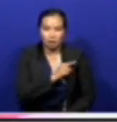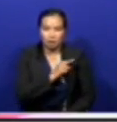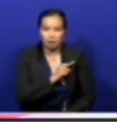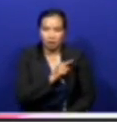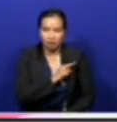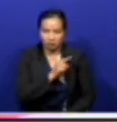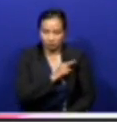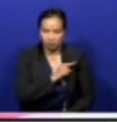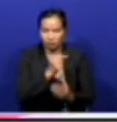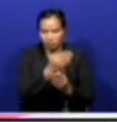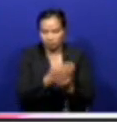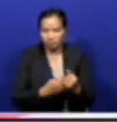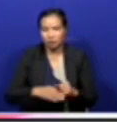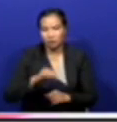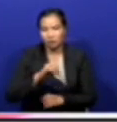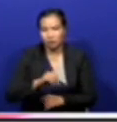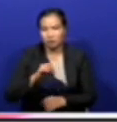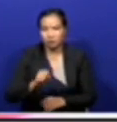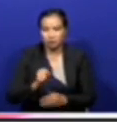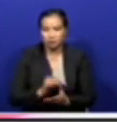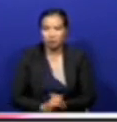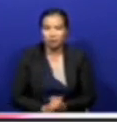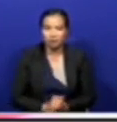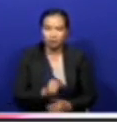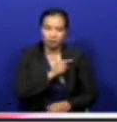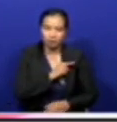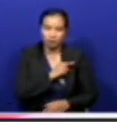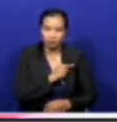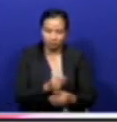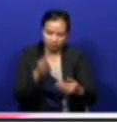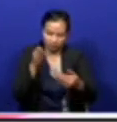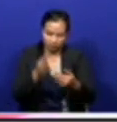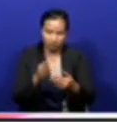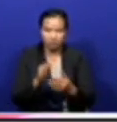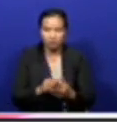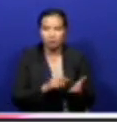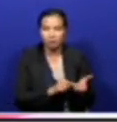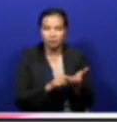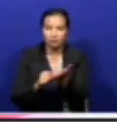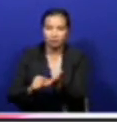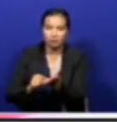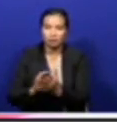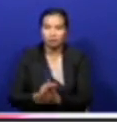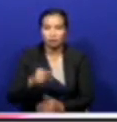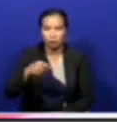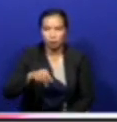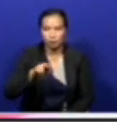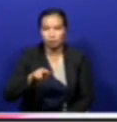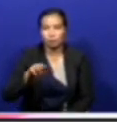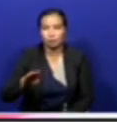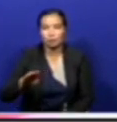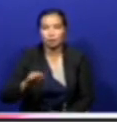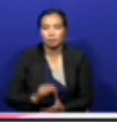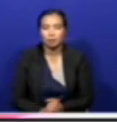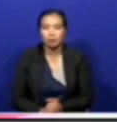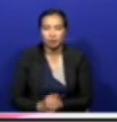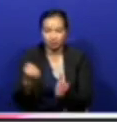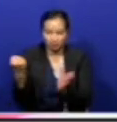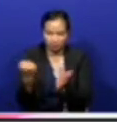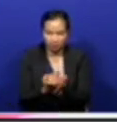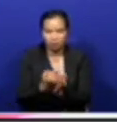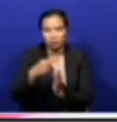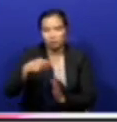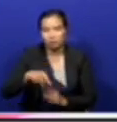รเป็นหน้าที่โดยตรงเลยครับในการเสนอร่างพระราชบัญญัติและตราพระราชบัญญั